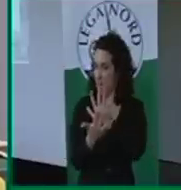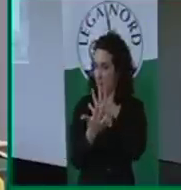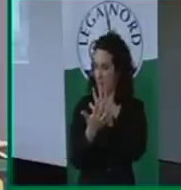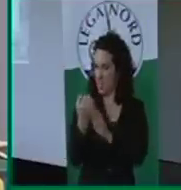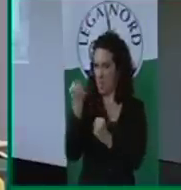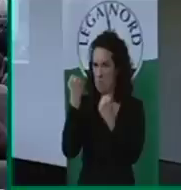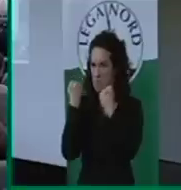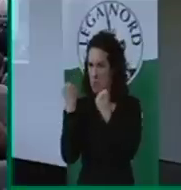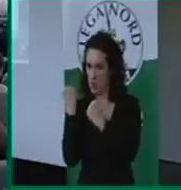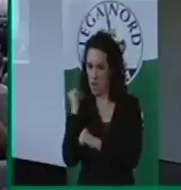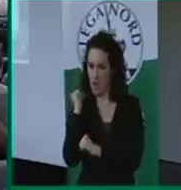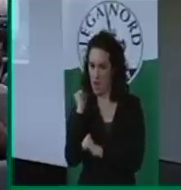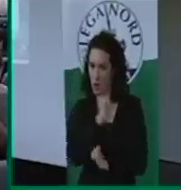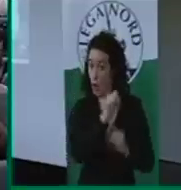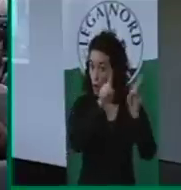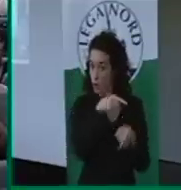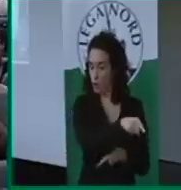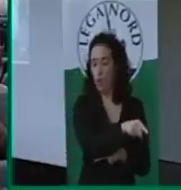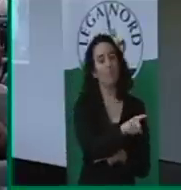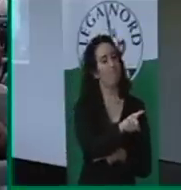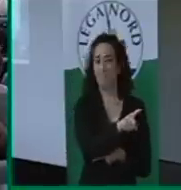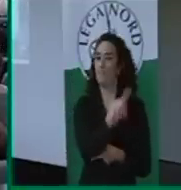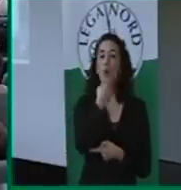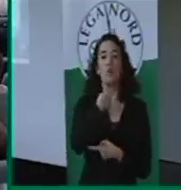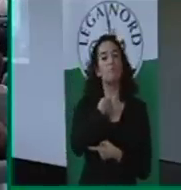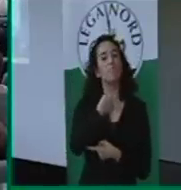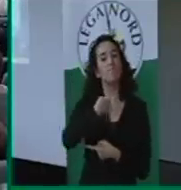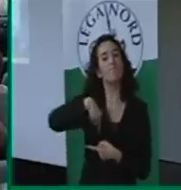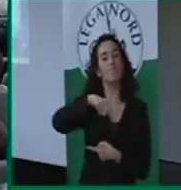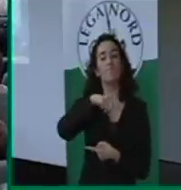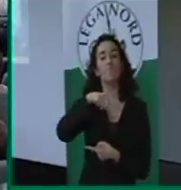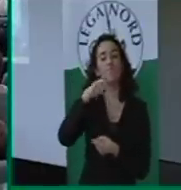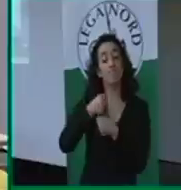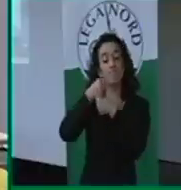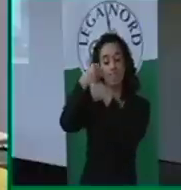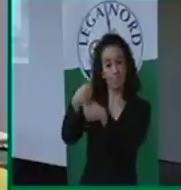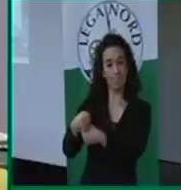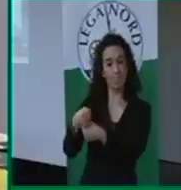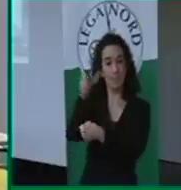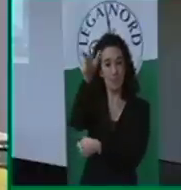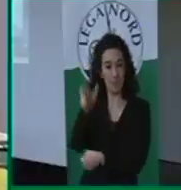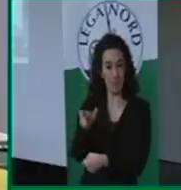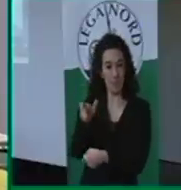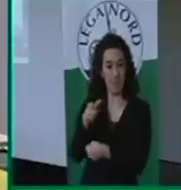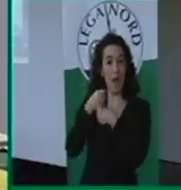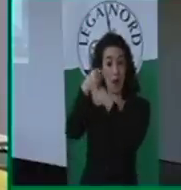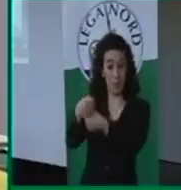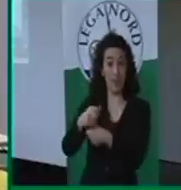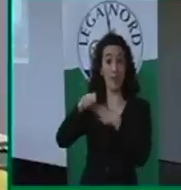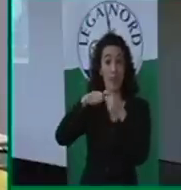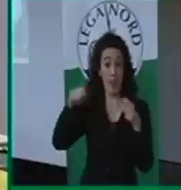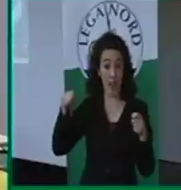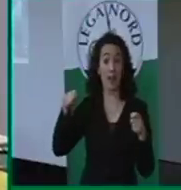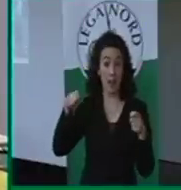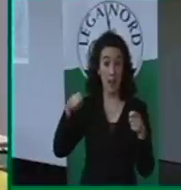questi poteri sovrannazionali Ecco che lasciamo doverosamente la parola a un rappresentante della Lega il capogruppo leghista